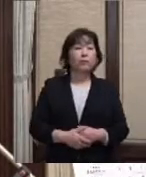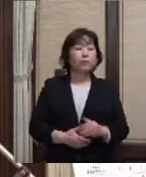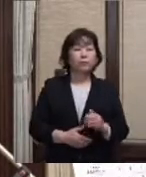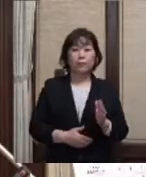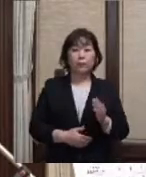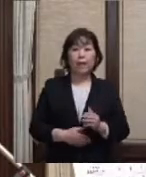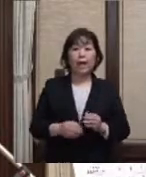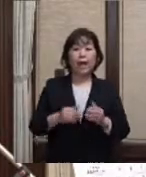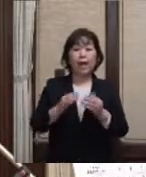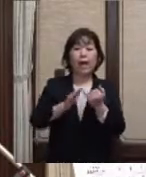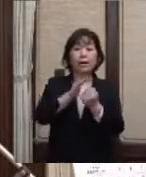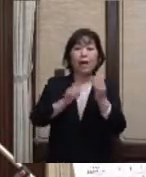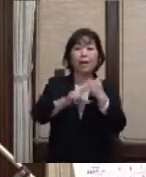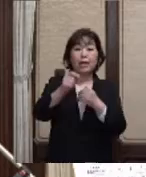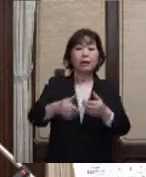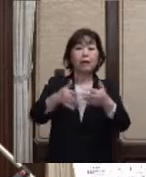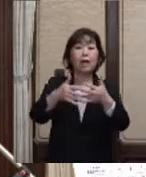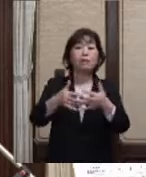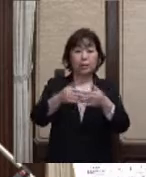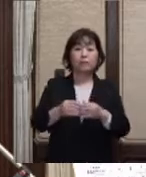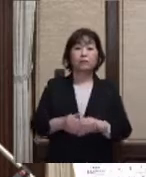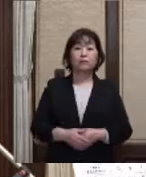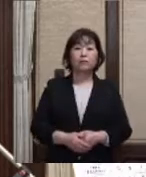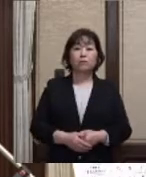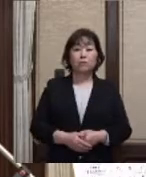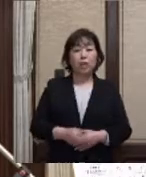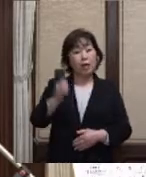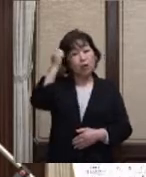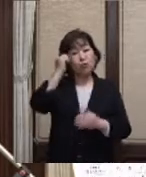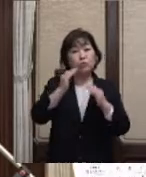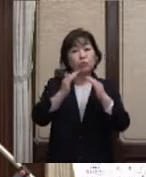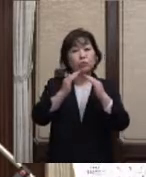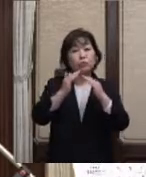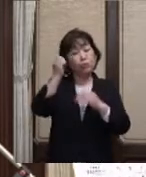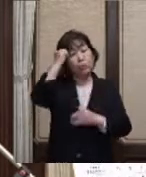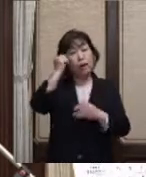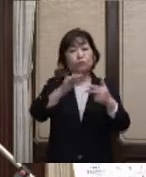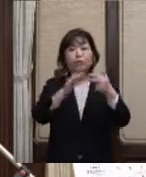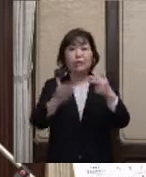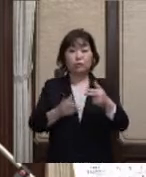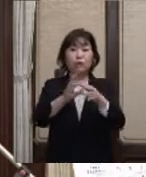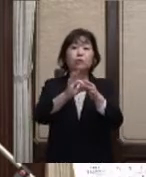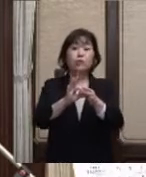すみません、愛媛朝日テレビです。続いてその宿泊施設についてなんですが、